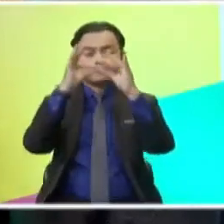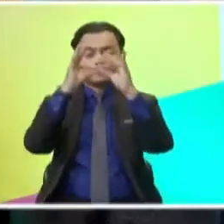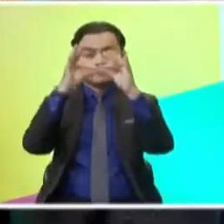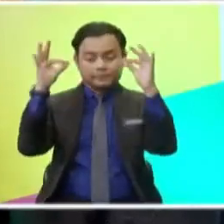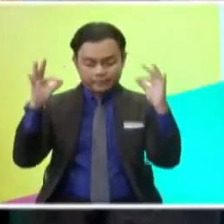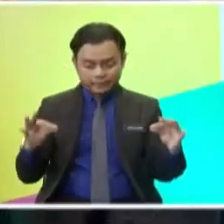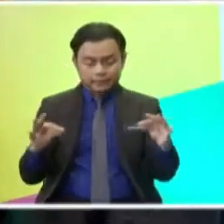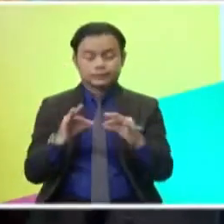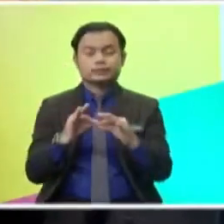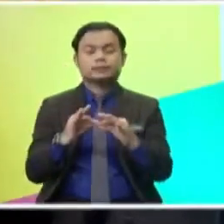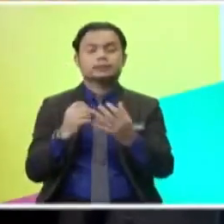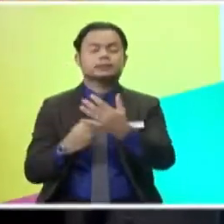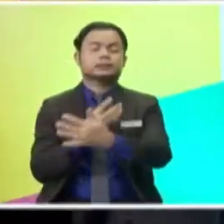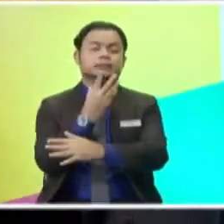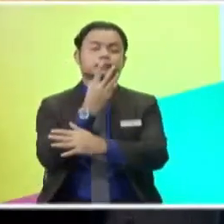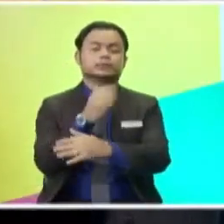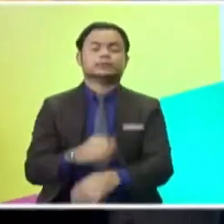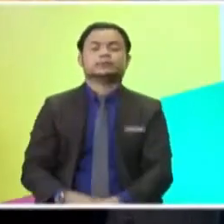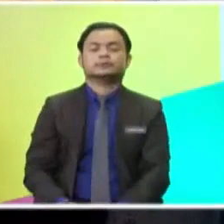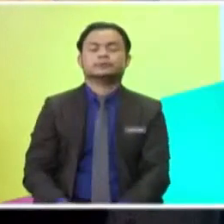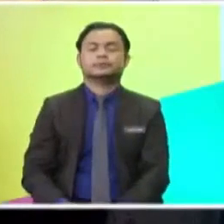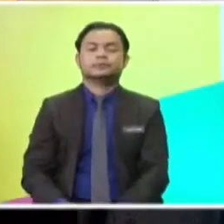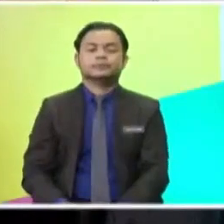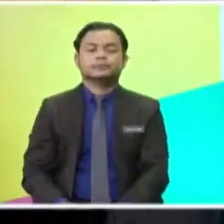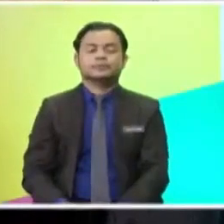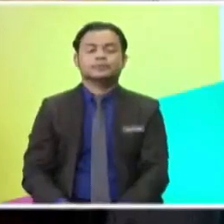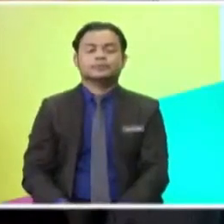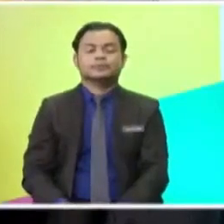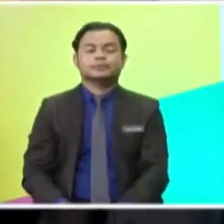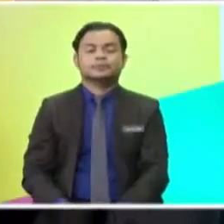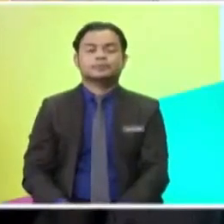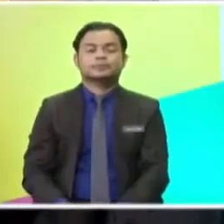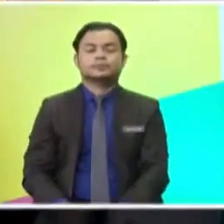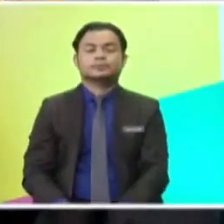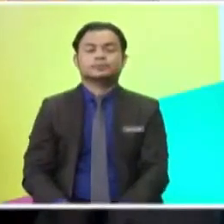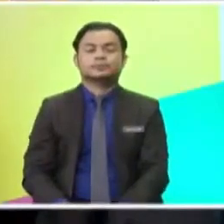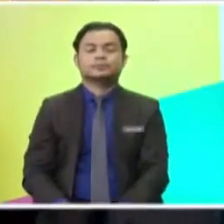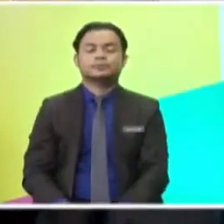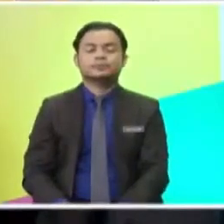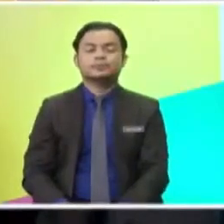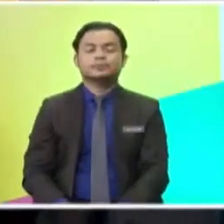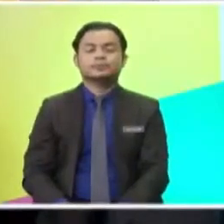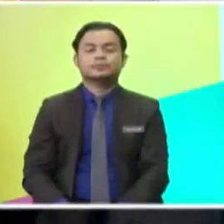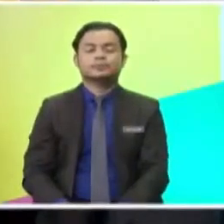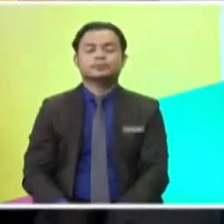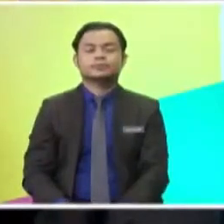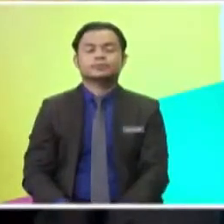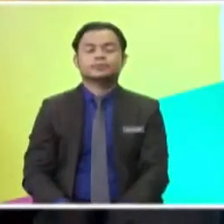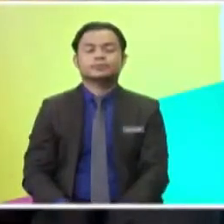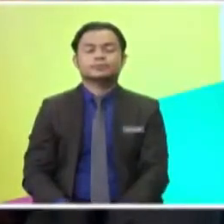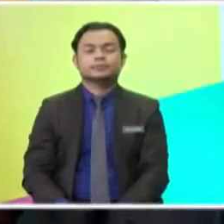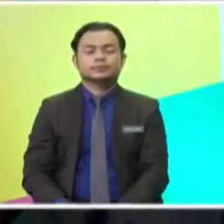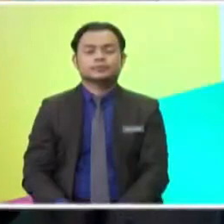Kak Yuyu lah. Kak Yuyu pun kena sertai juga untuk siaran kali ini. Okey, boleh-boleh. Cikgu Zakaria tadi dah